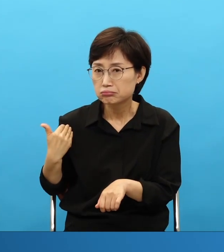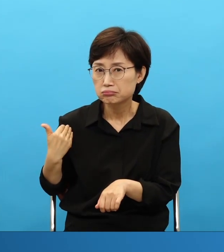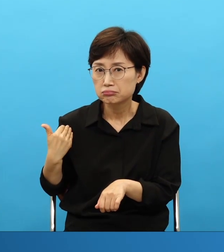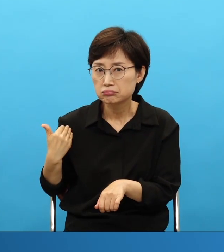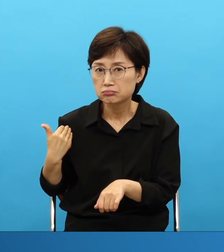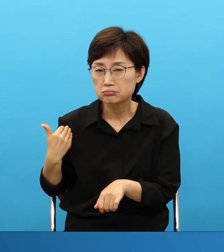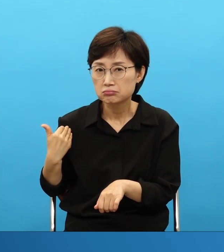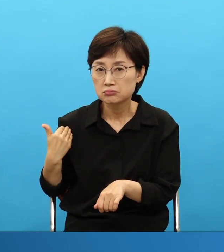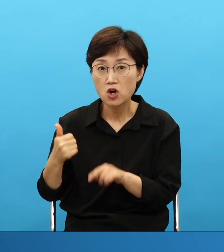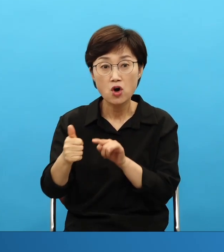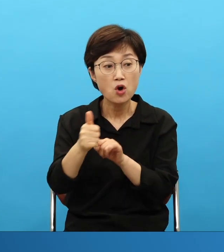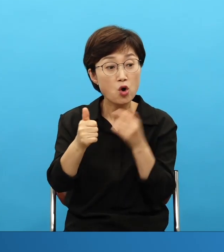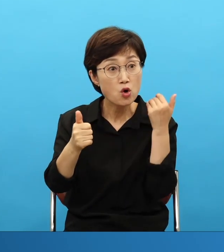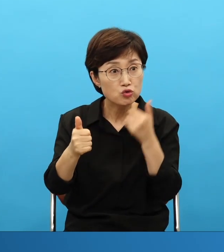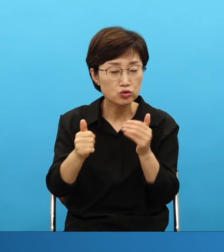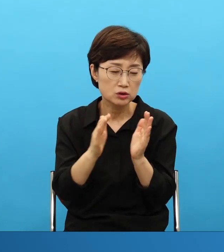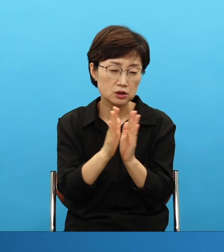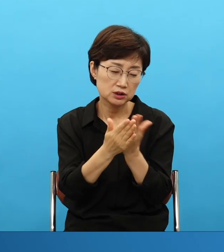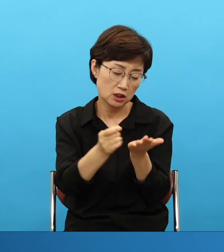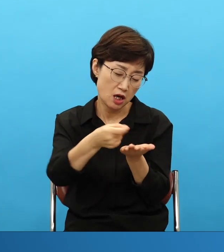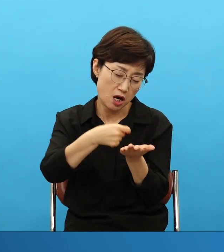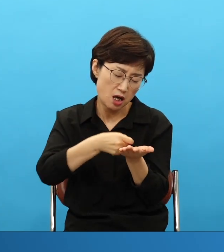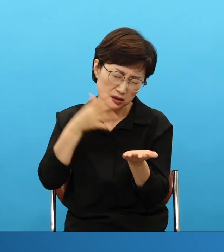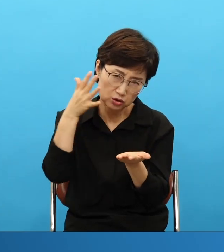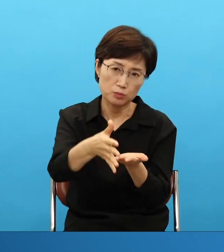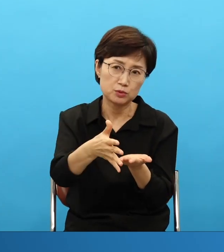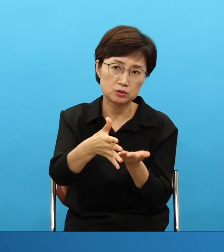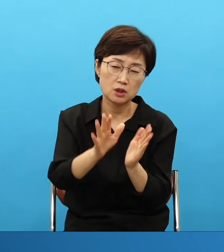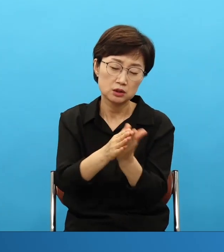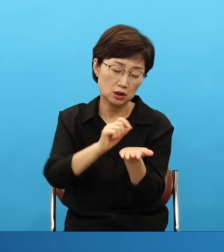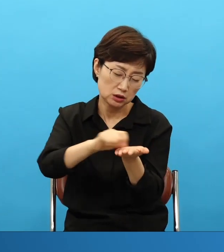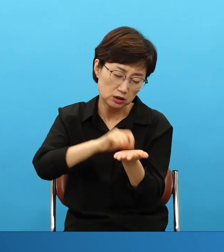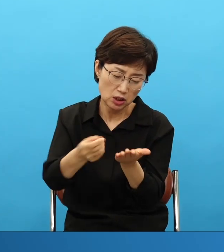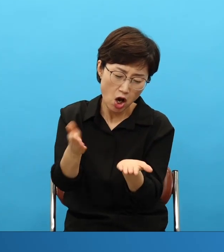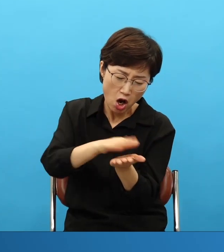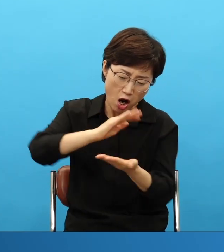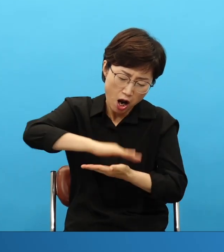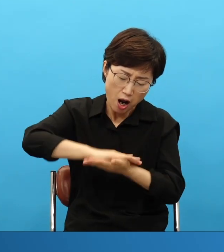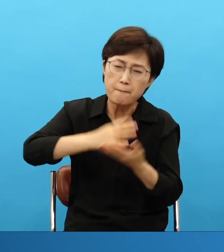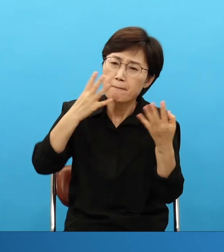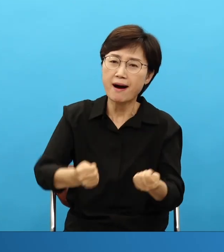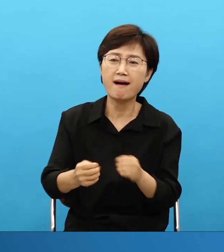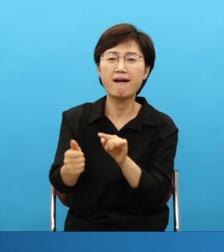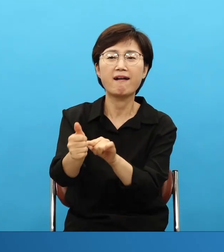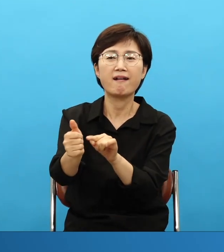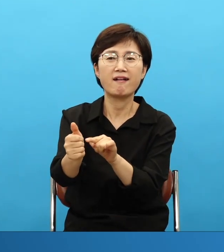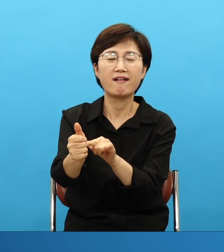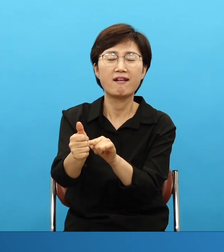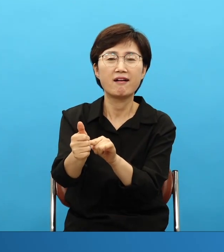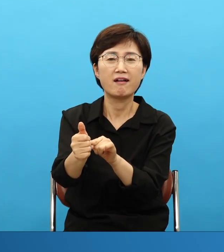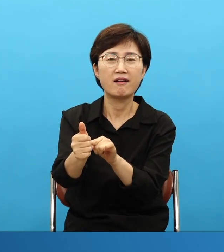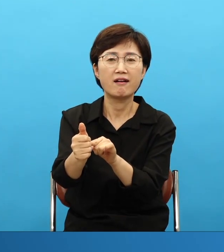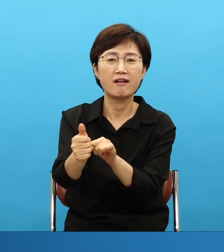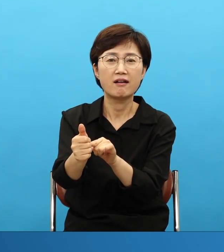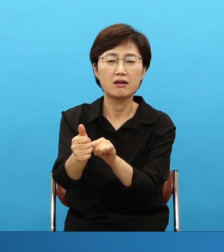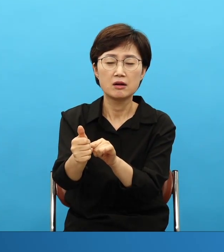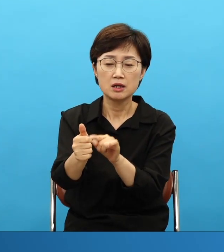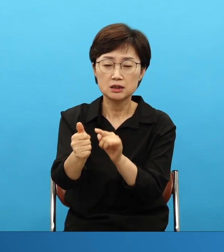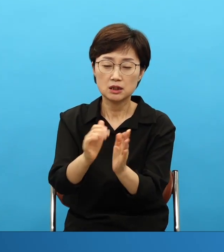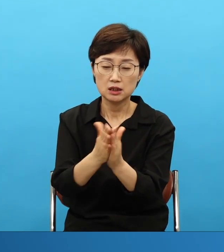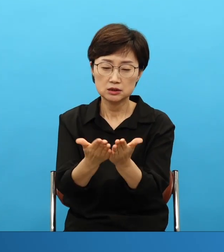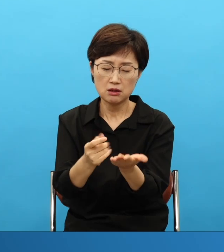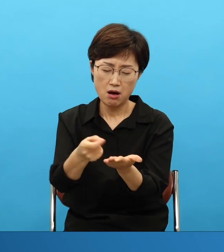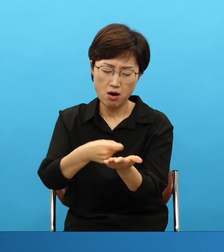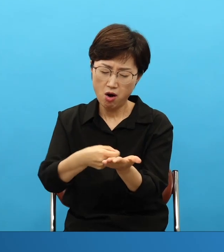책을 많이 쓰는 사람인 줄 알고 있습니다 또 어 많은 영향을